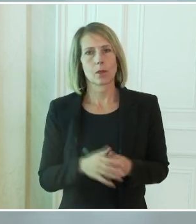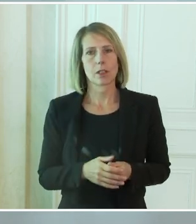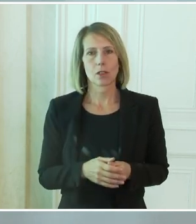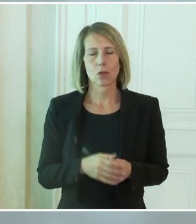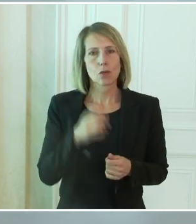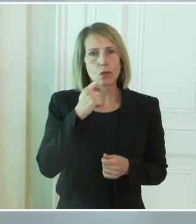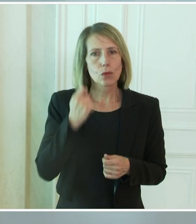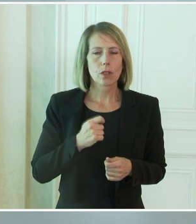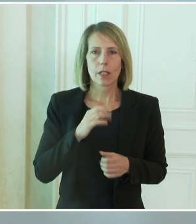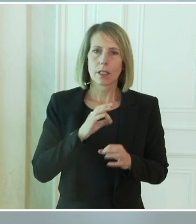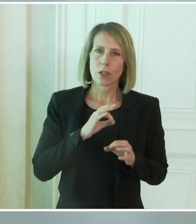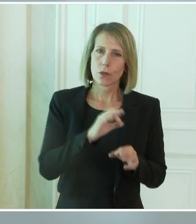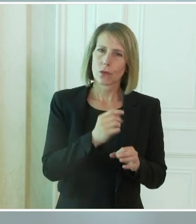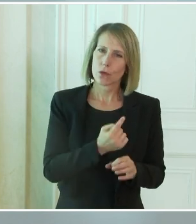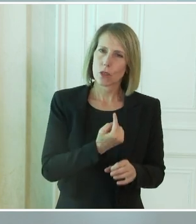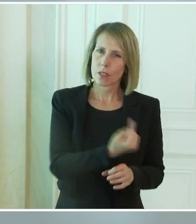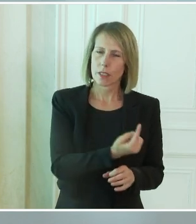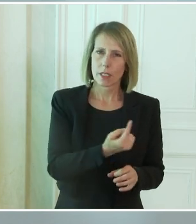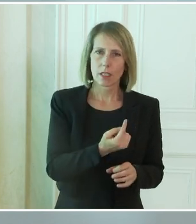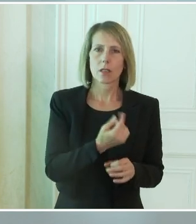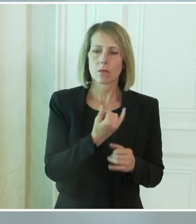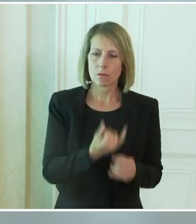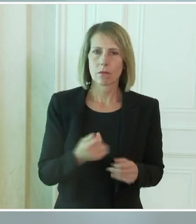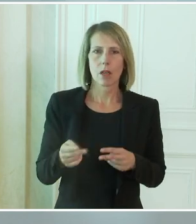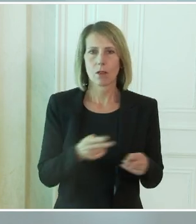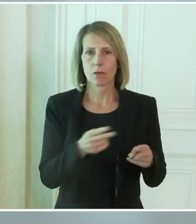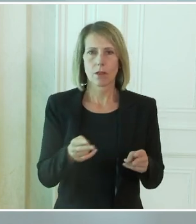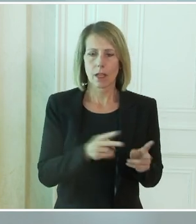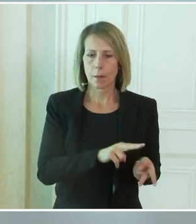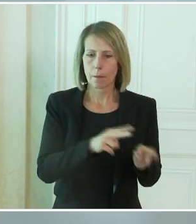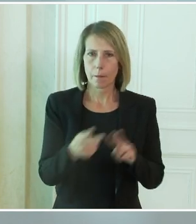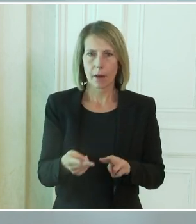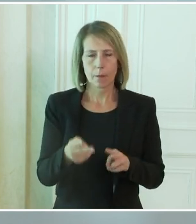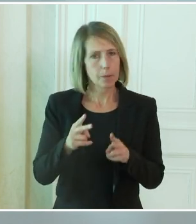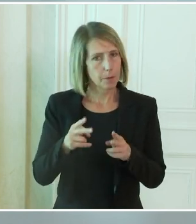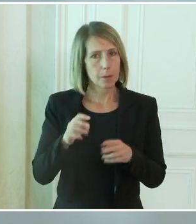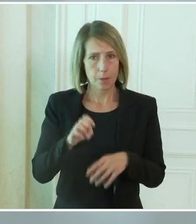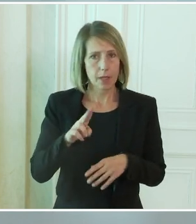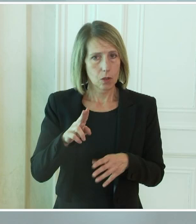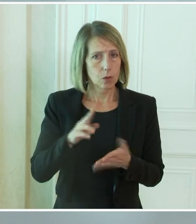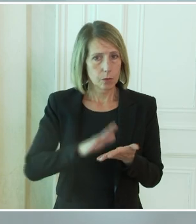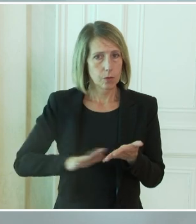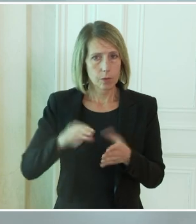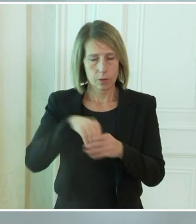Ukraine hat für sich den Weg in die Europäische Union gewählt und